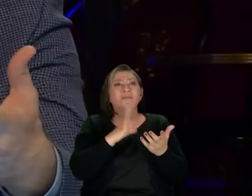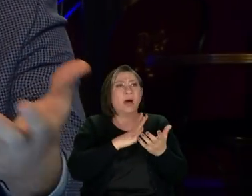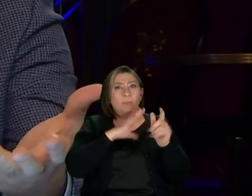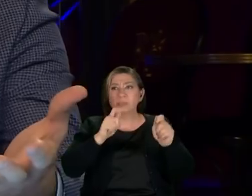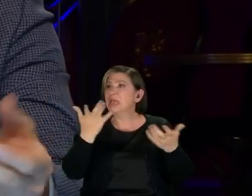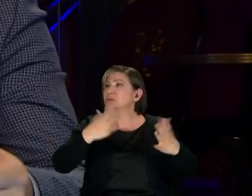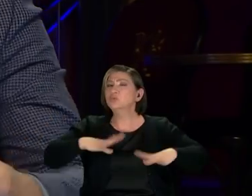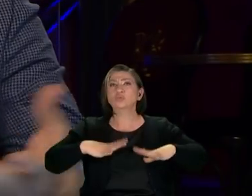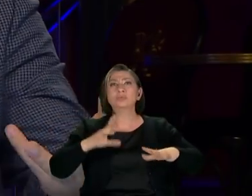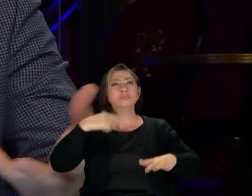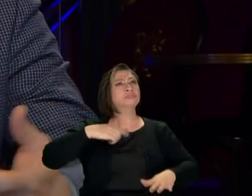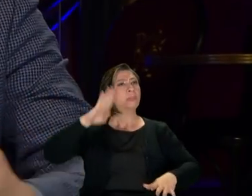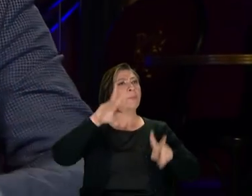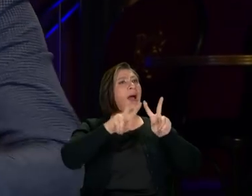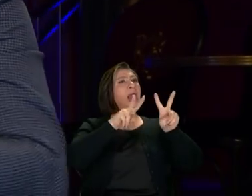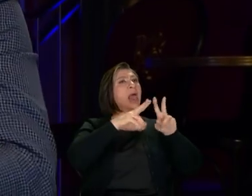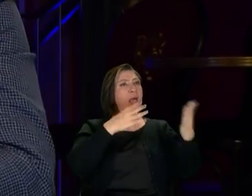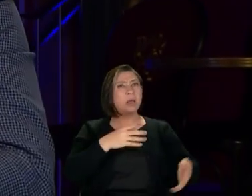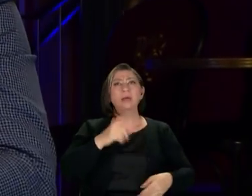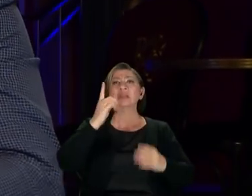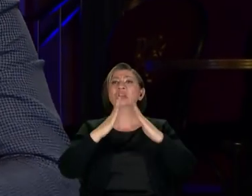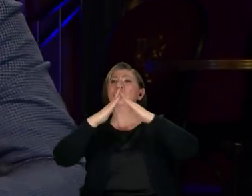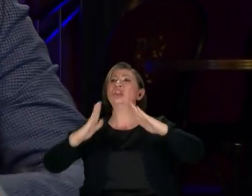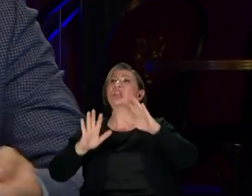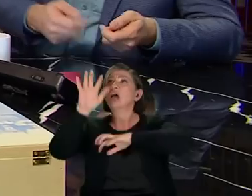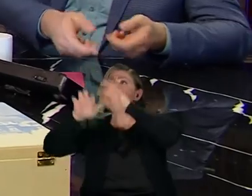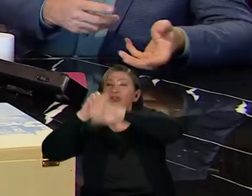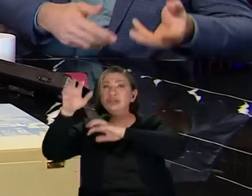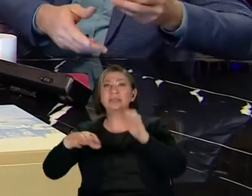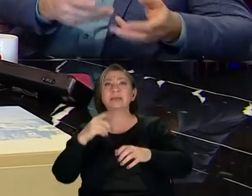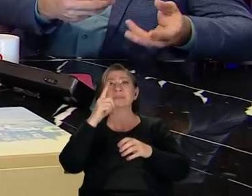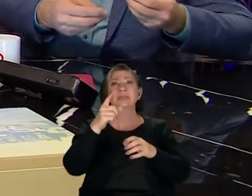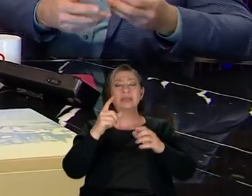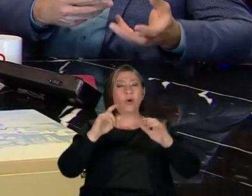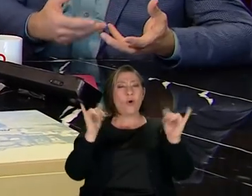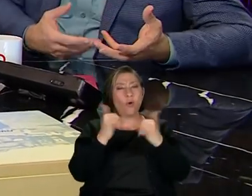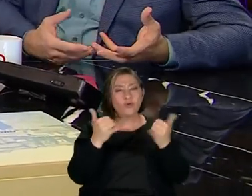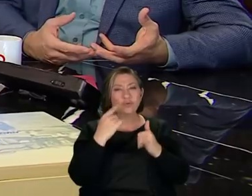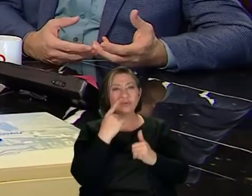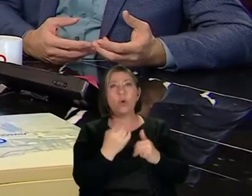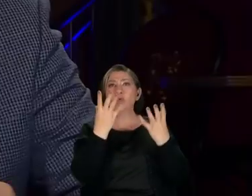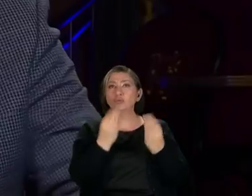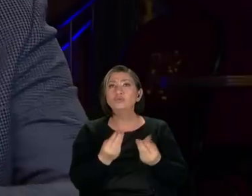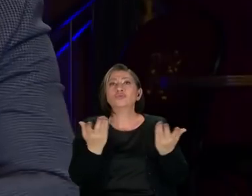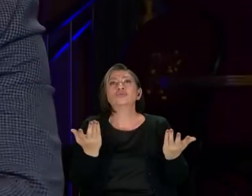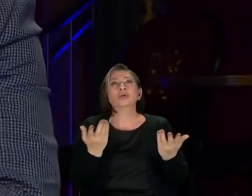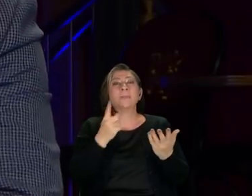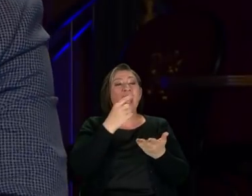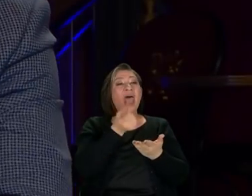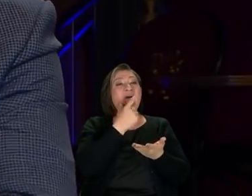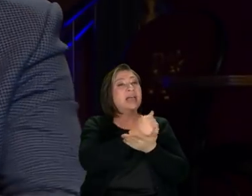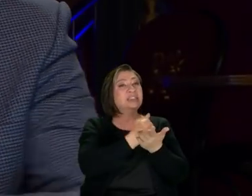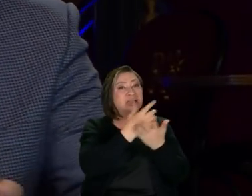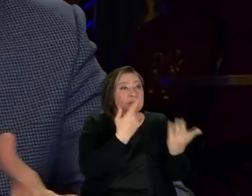yapan, ne istiyorsunuz dedim. Biri dedi maliye, biri dedi dağcılık kulübü olsun. Birisi sirk oyun üzerine olsun. Birisi dedi